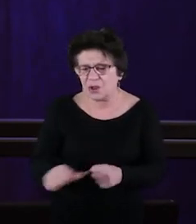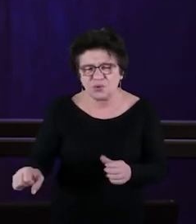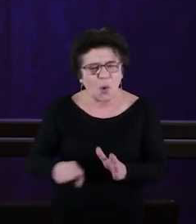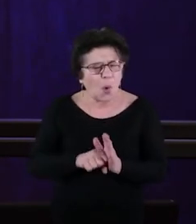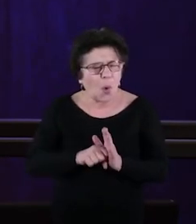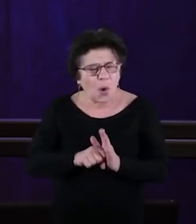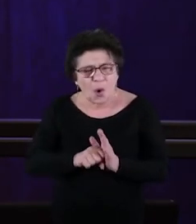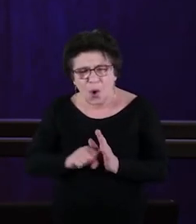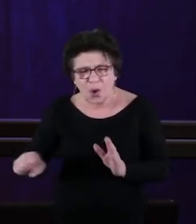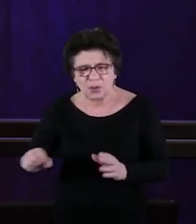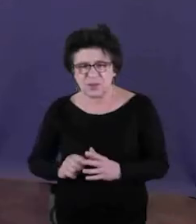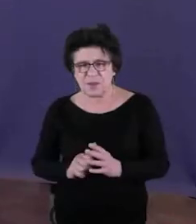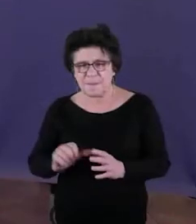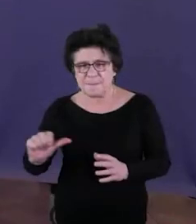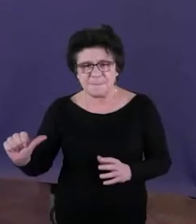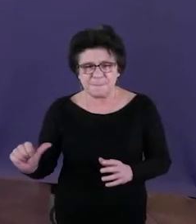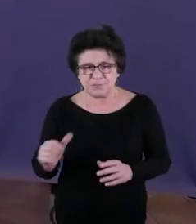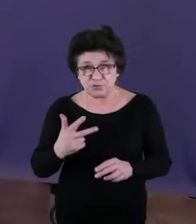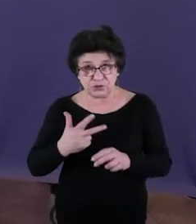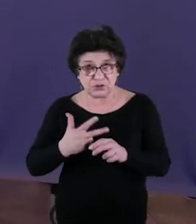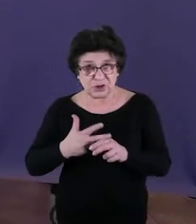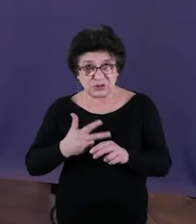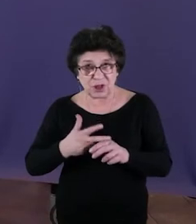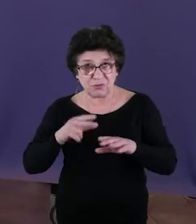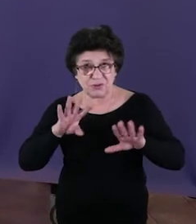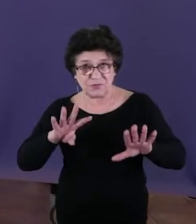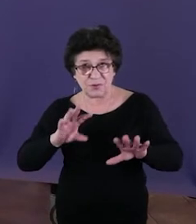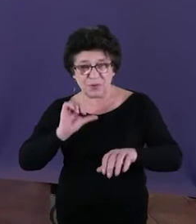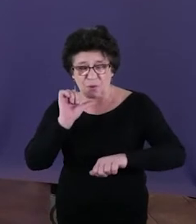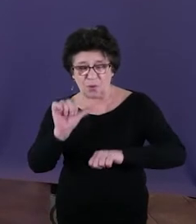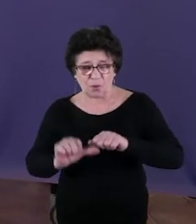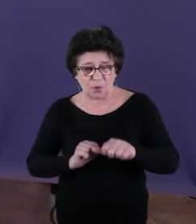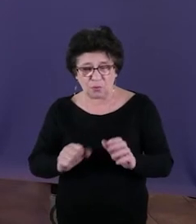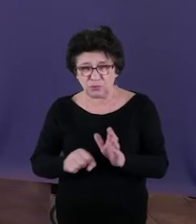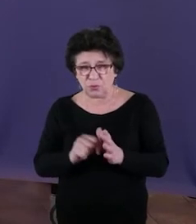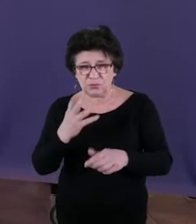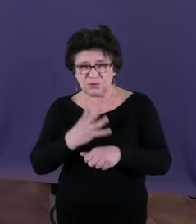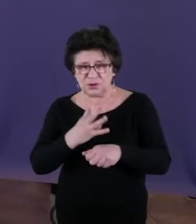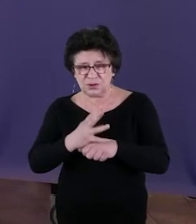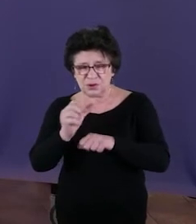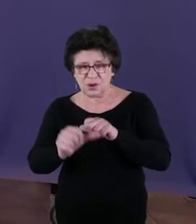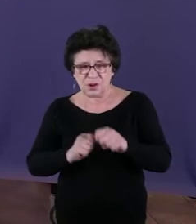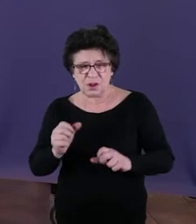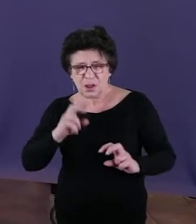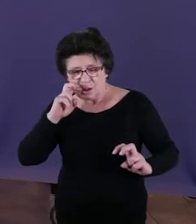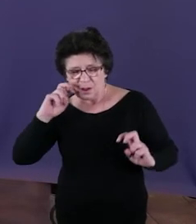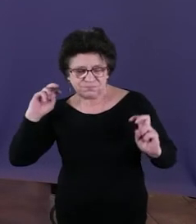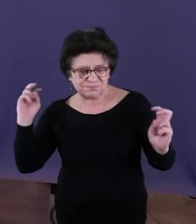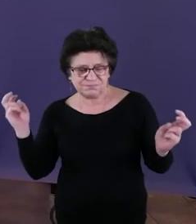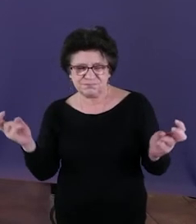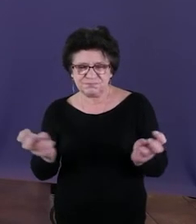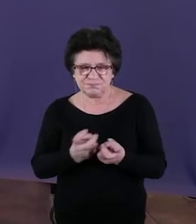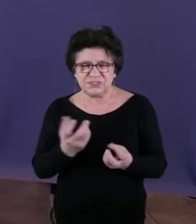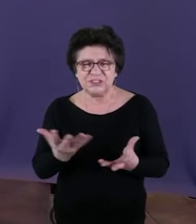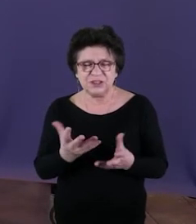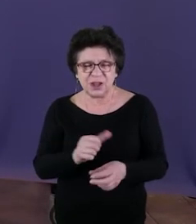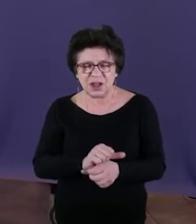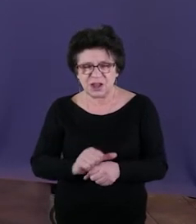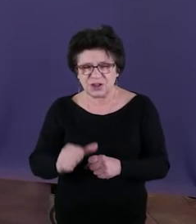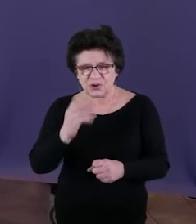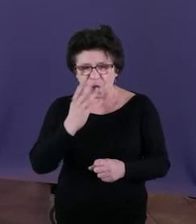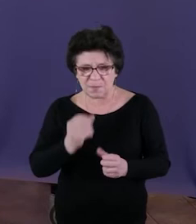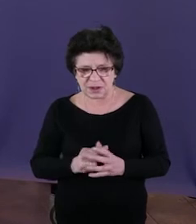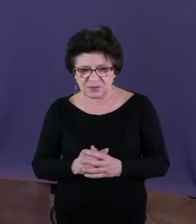w pierwszych W pierwszych latach w 39 i 40 roku a poszło taką informację ktoś